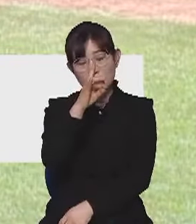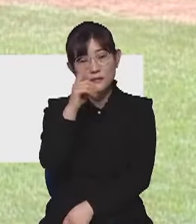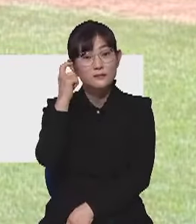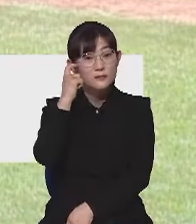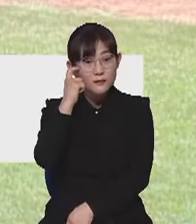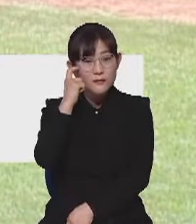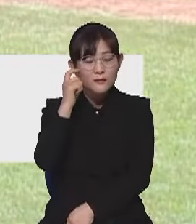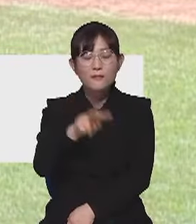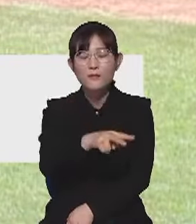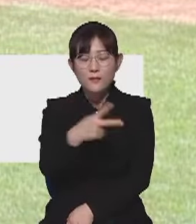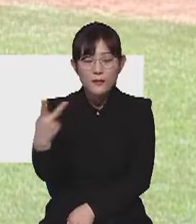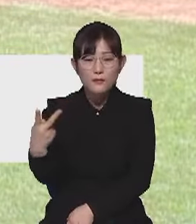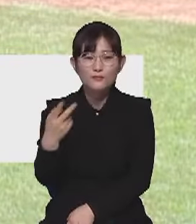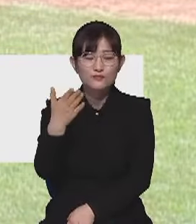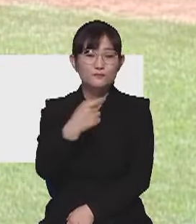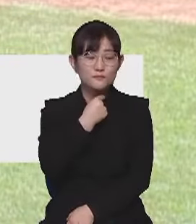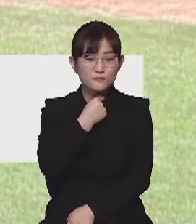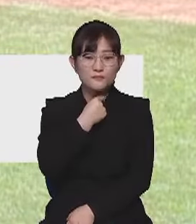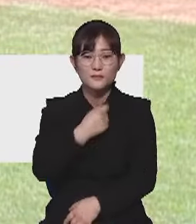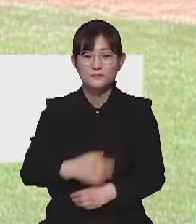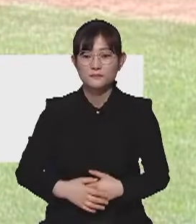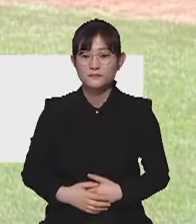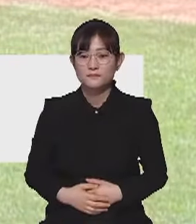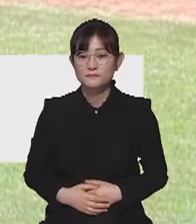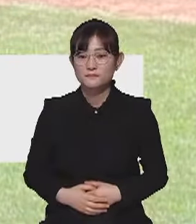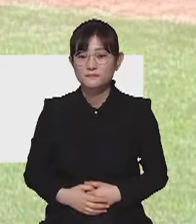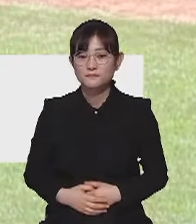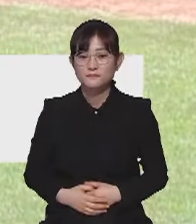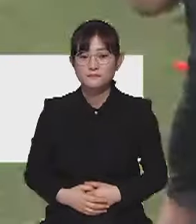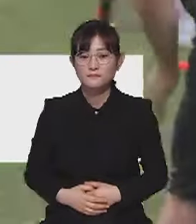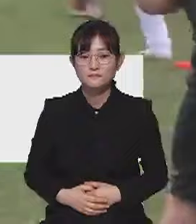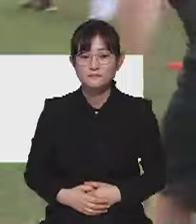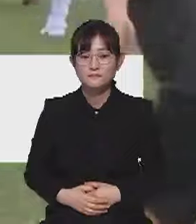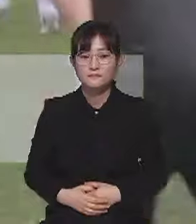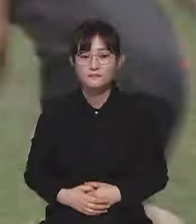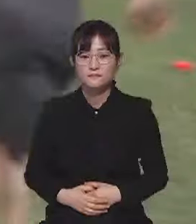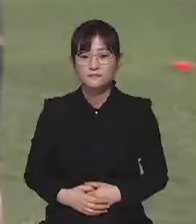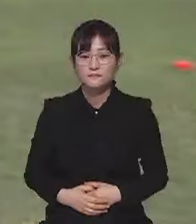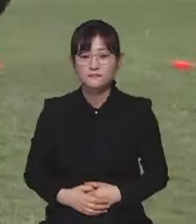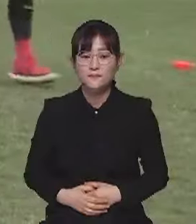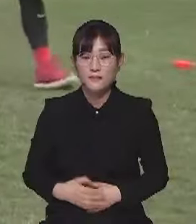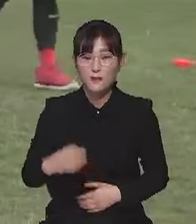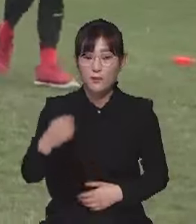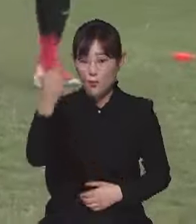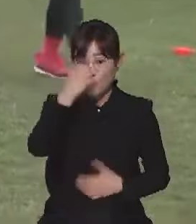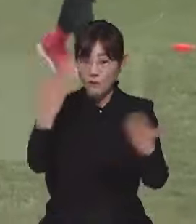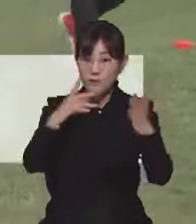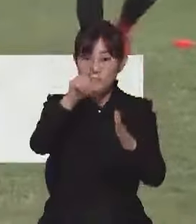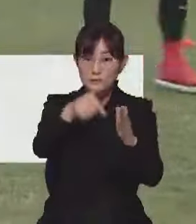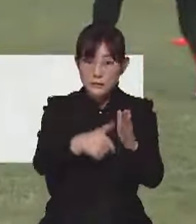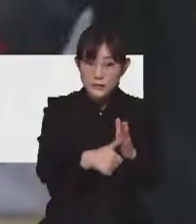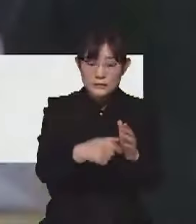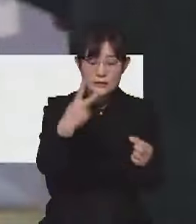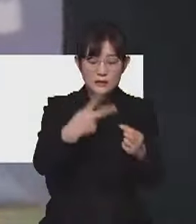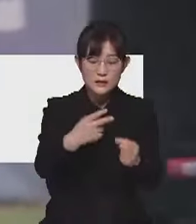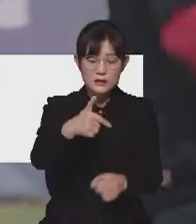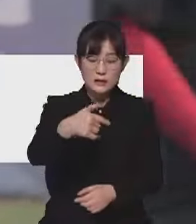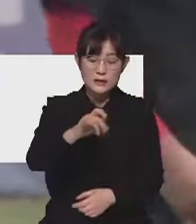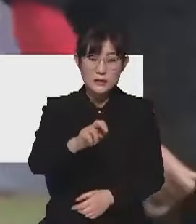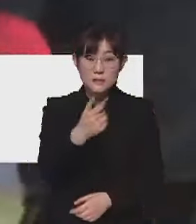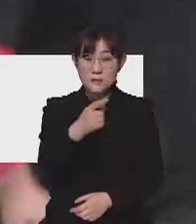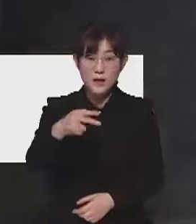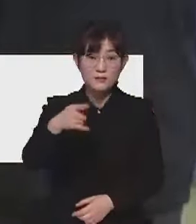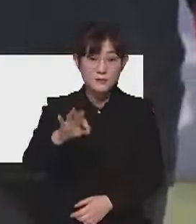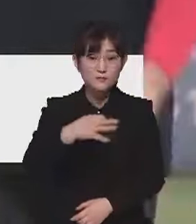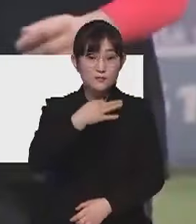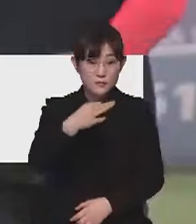제구가 안 된다라고 약간 인식이 있는데 그런 인식을 좀 깨고 싶습니다. 고교 시절 제2의 김하성으로 불렸던 윤도현